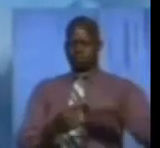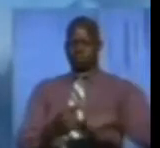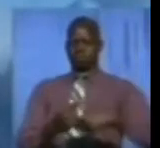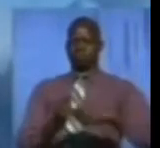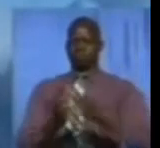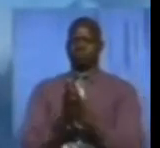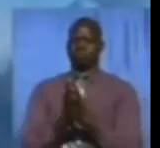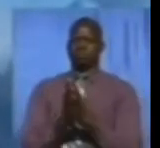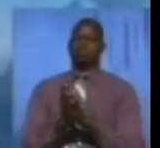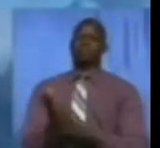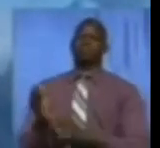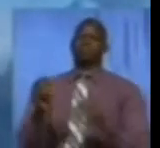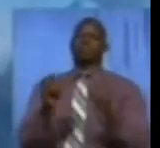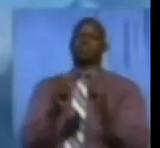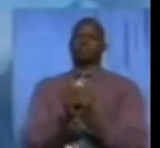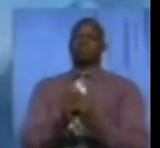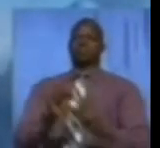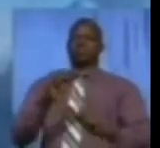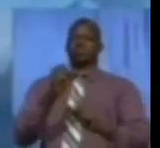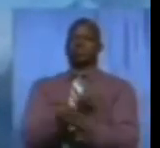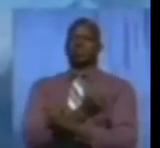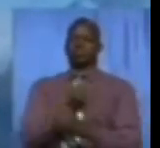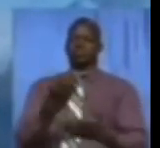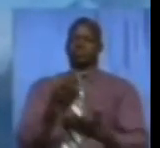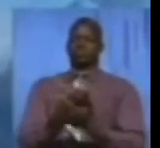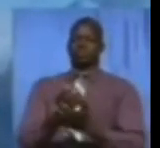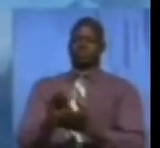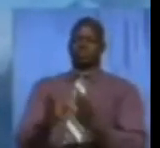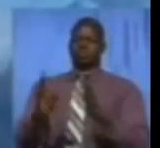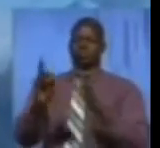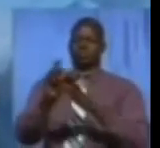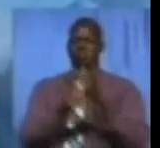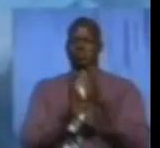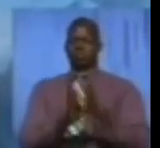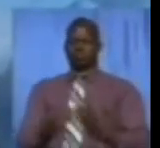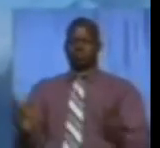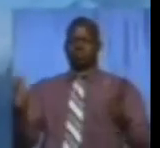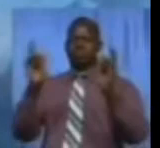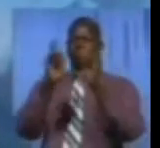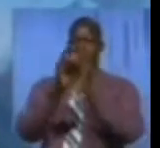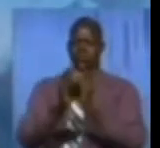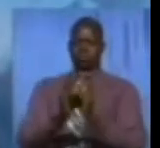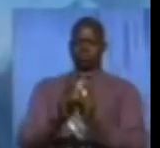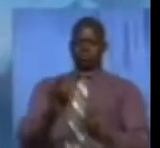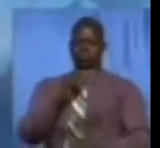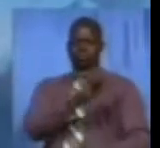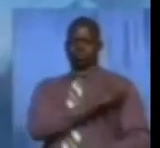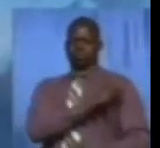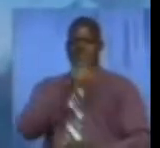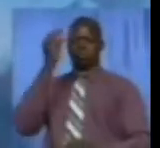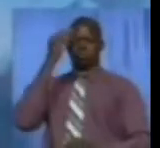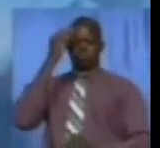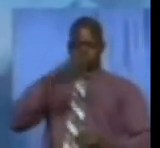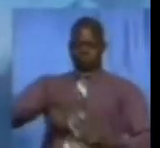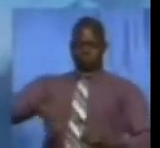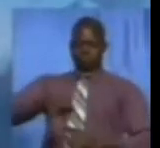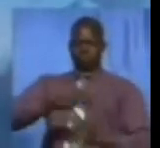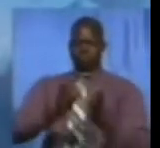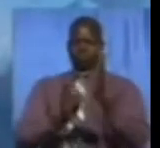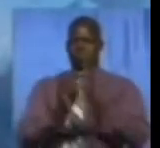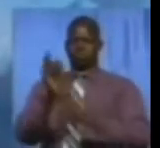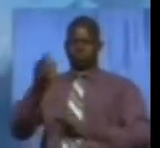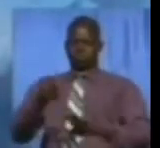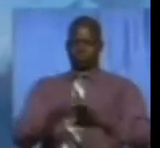avec des statuts en bonne et due forme le parc d'ar lerner juridiquement le ministère de l'environnement et du développement durable